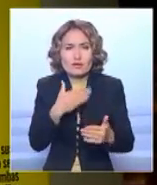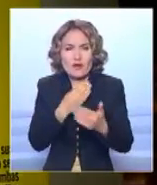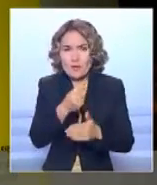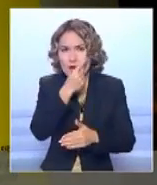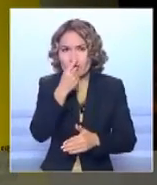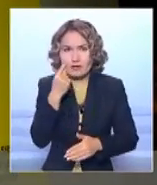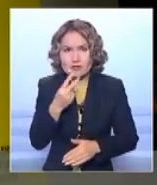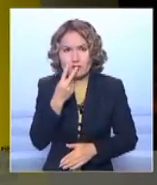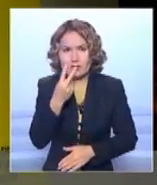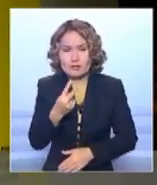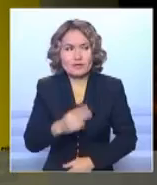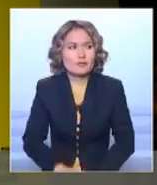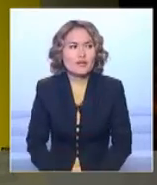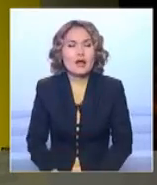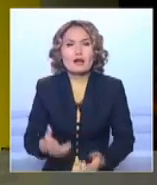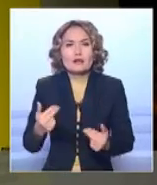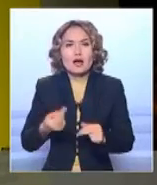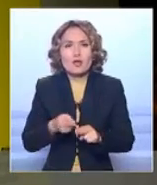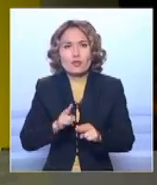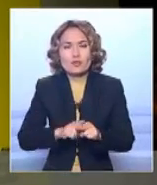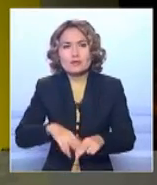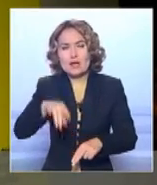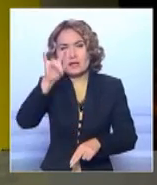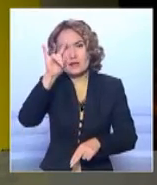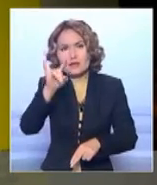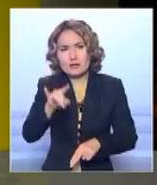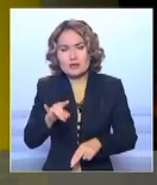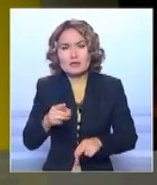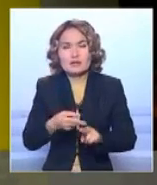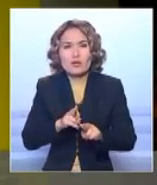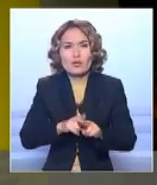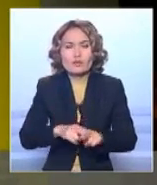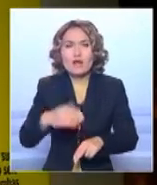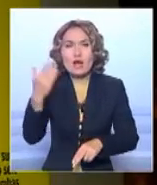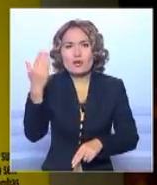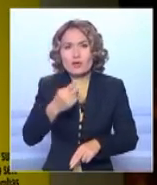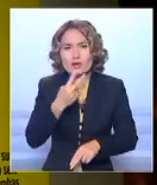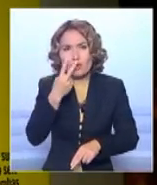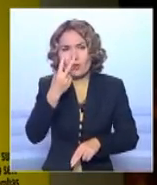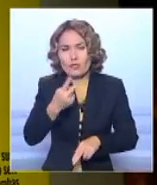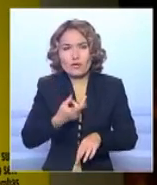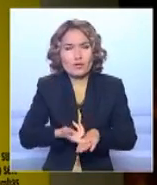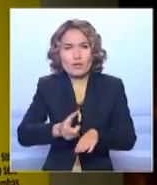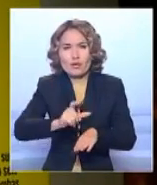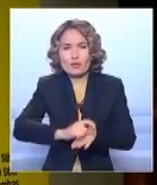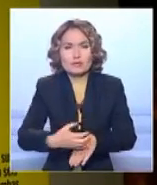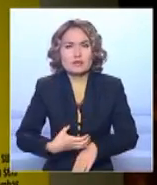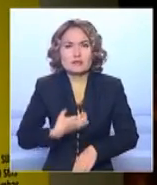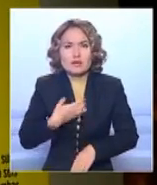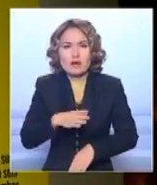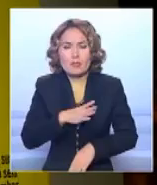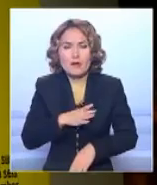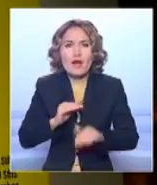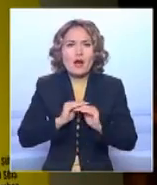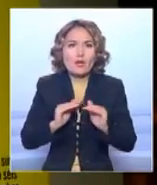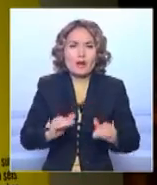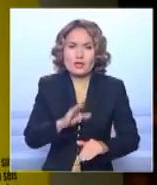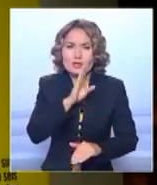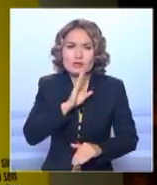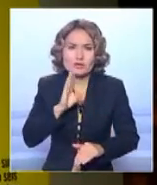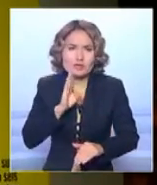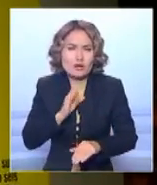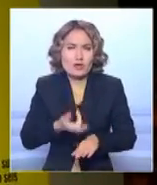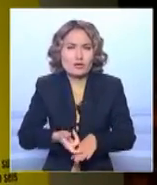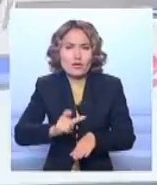Терезеге қарау оңай болмады. Бір жағынан Сирияда тұрмайтыныма қуанып кетсем, екінші жағынан ондағы халықтың жан төзгісіз